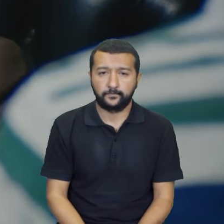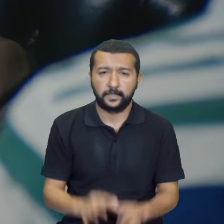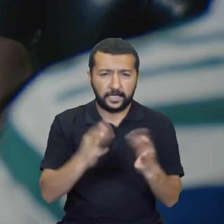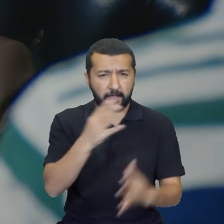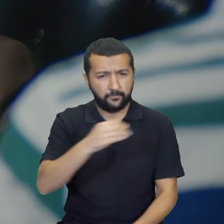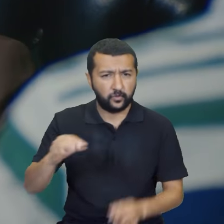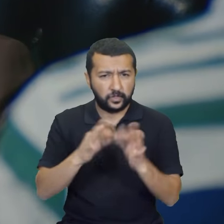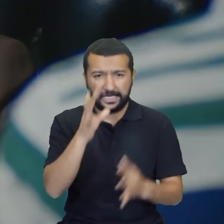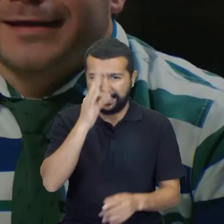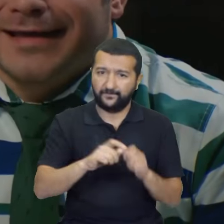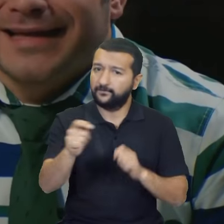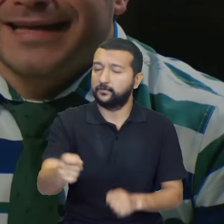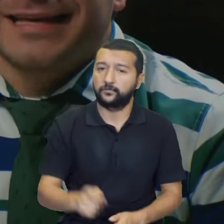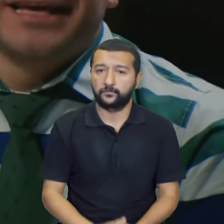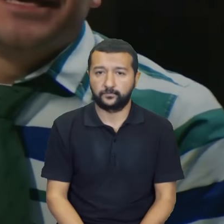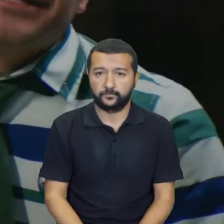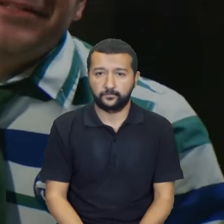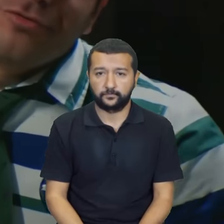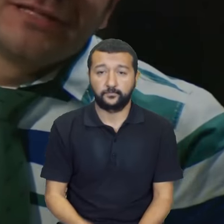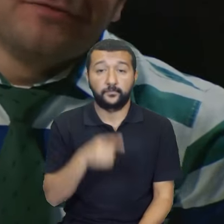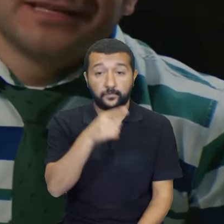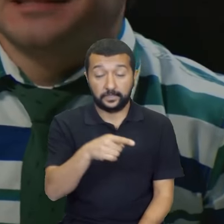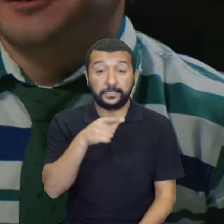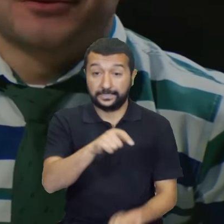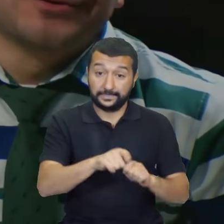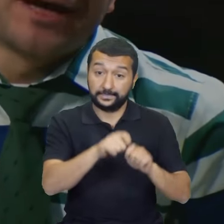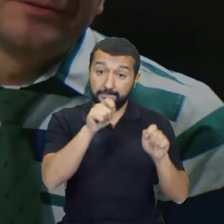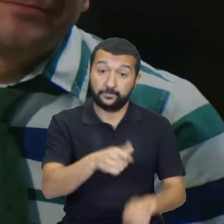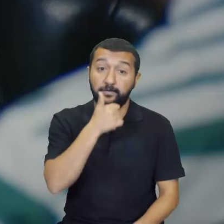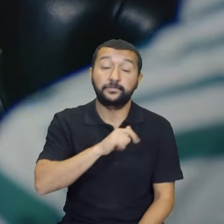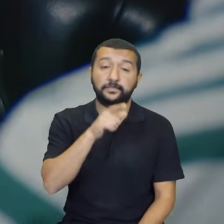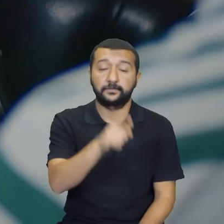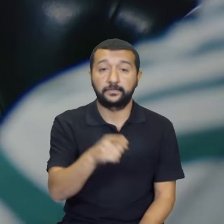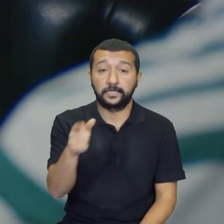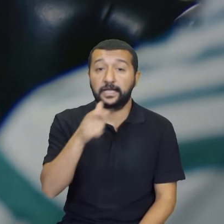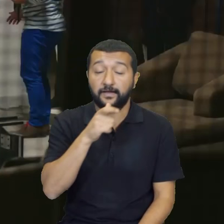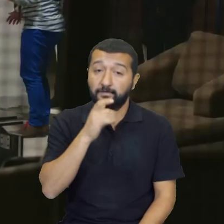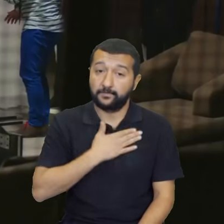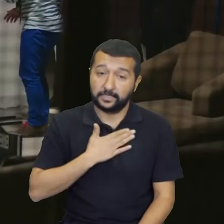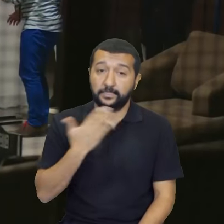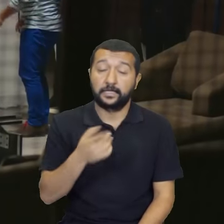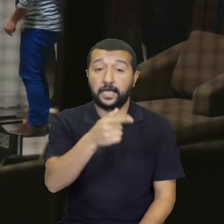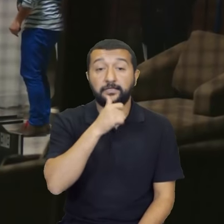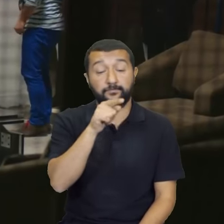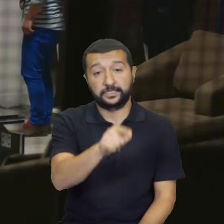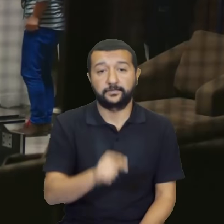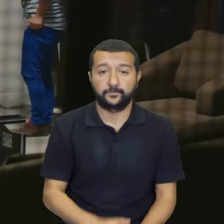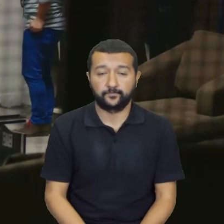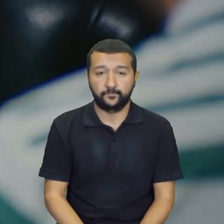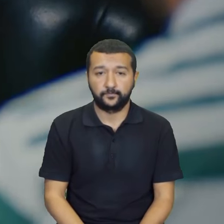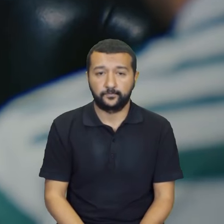Ne milyonu lan? Kim veriyor? İşte burada devreye siz giriyorsunuz abicim. Kahve benden, adamlar senden.